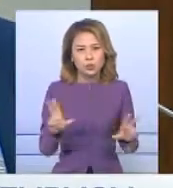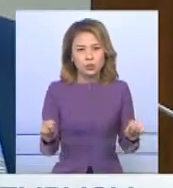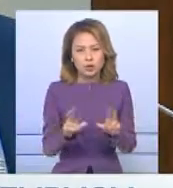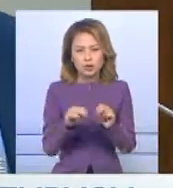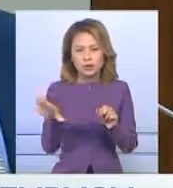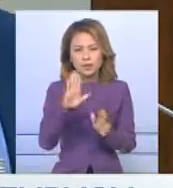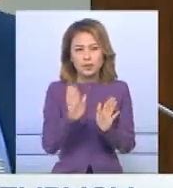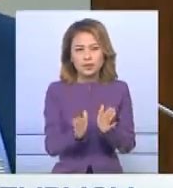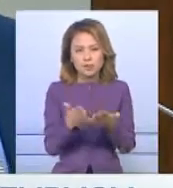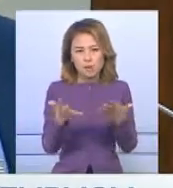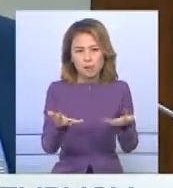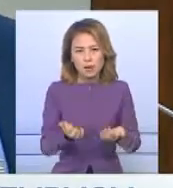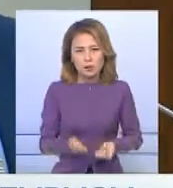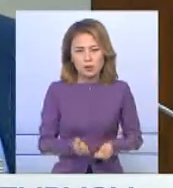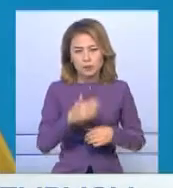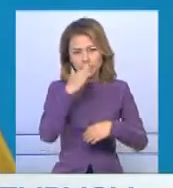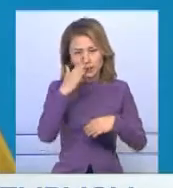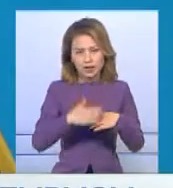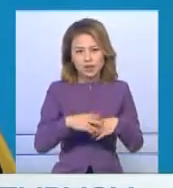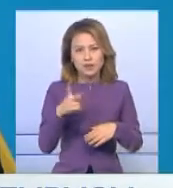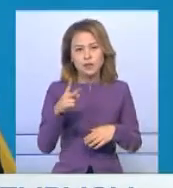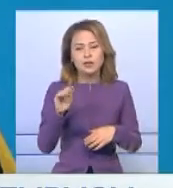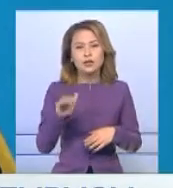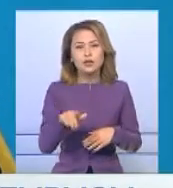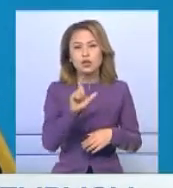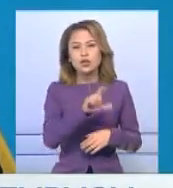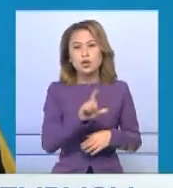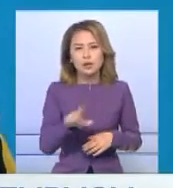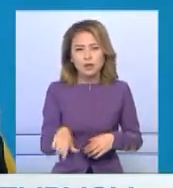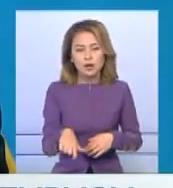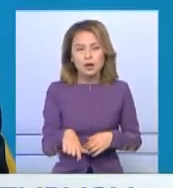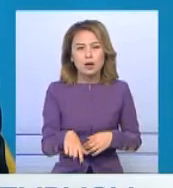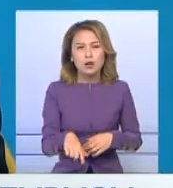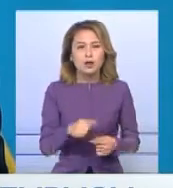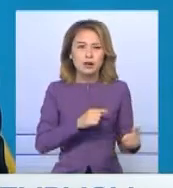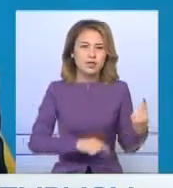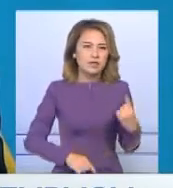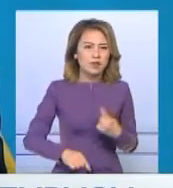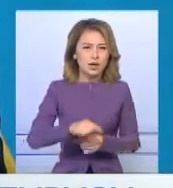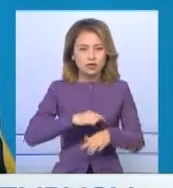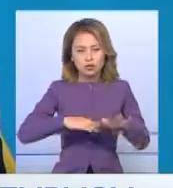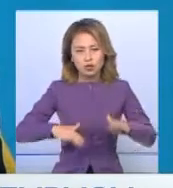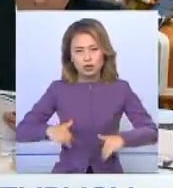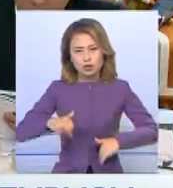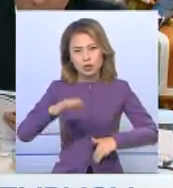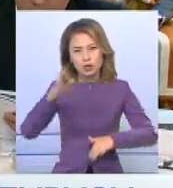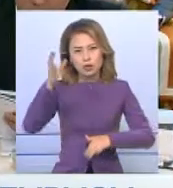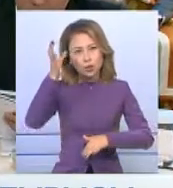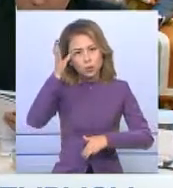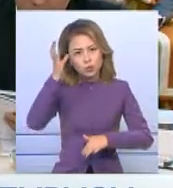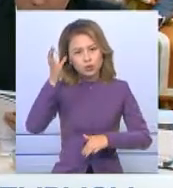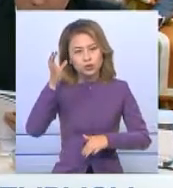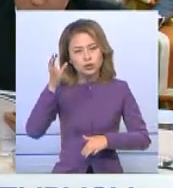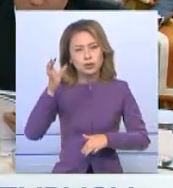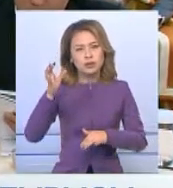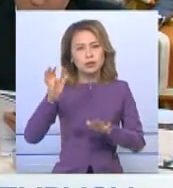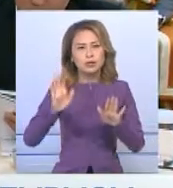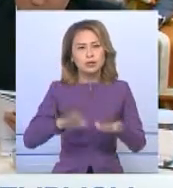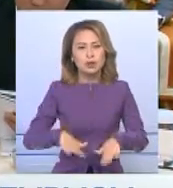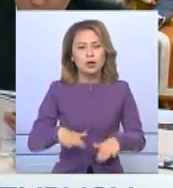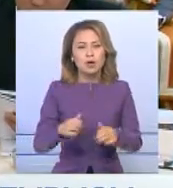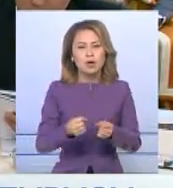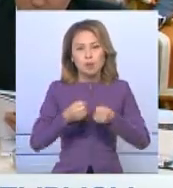получили порядка уже 2000 человек. Разворачивается сейчас научно-исследовательская работа.